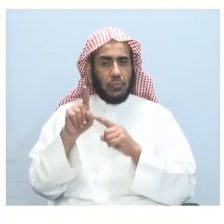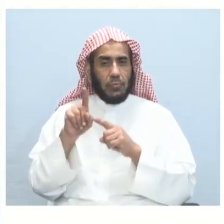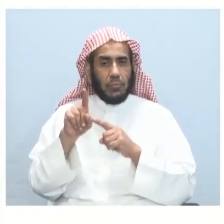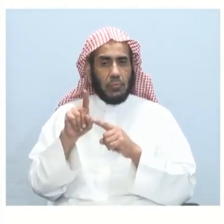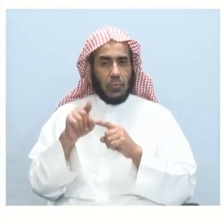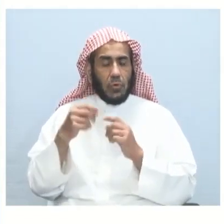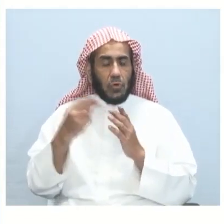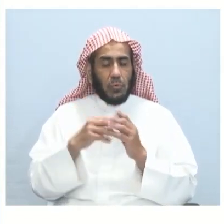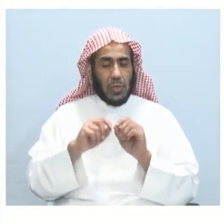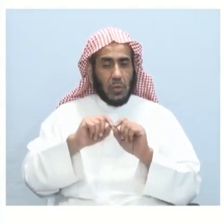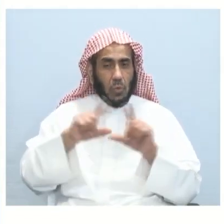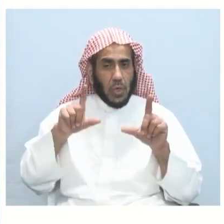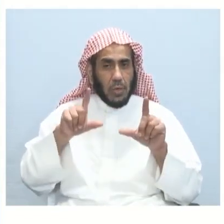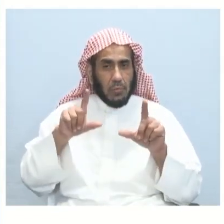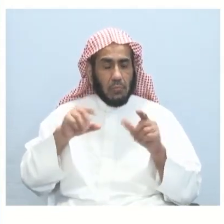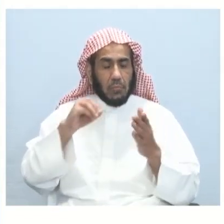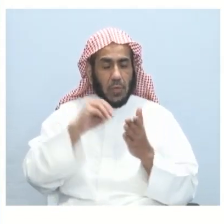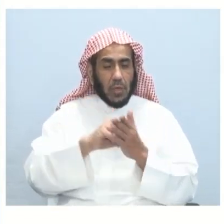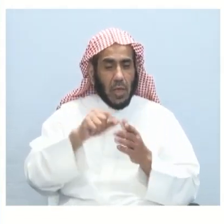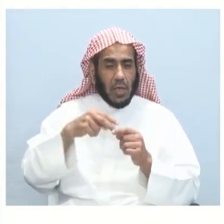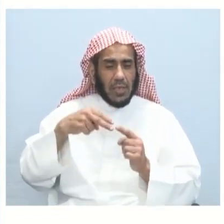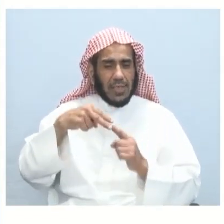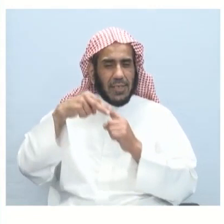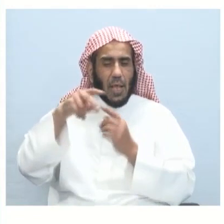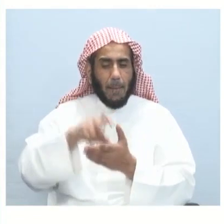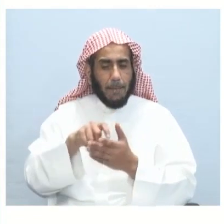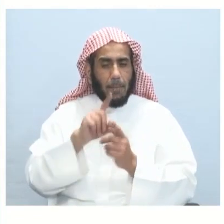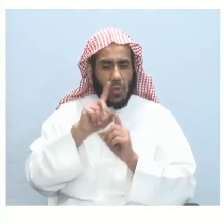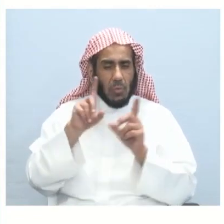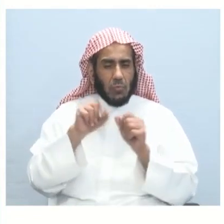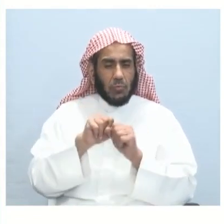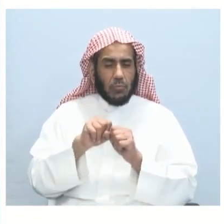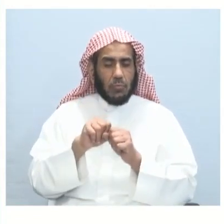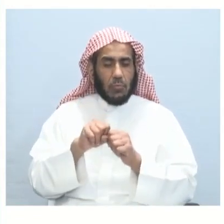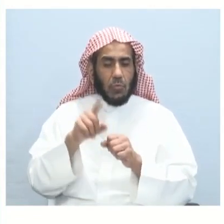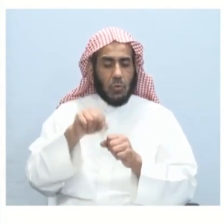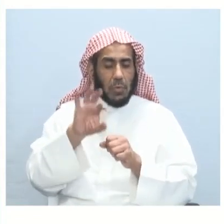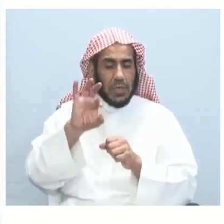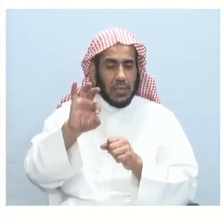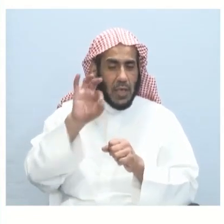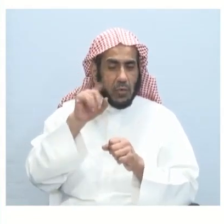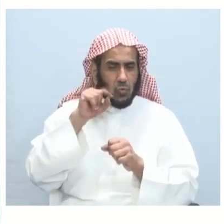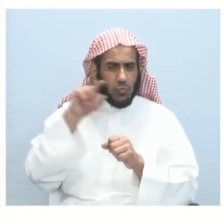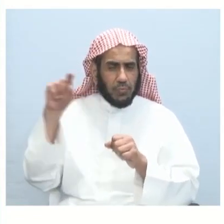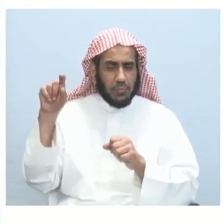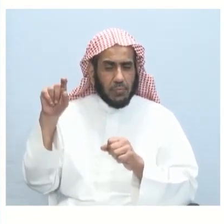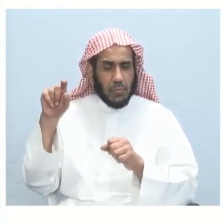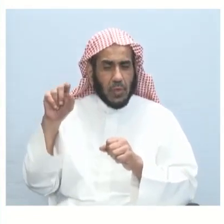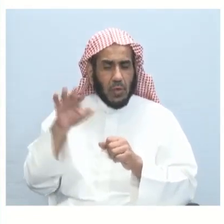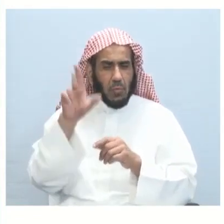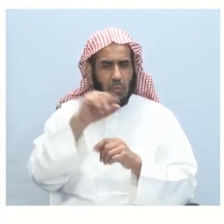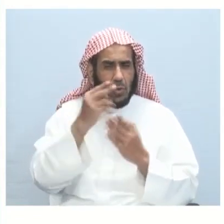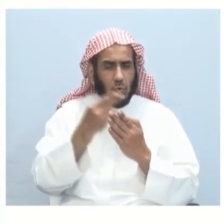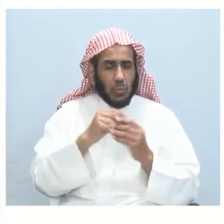رسومات توضيحيه اضغط على السهم ثم نختار من قائمه